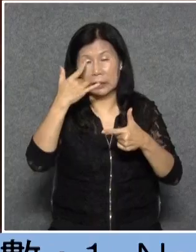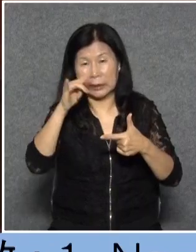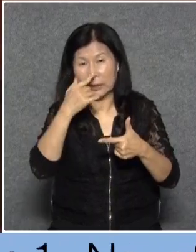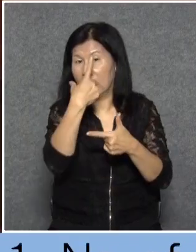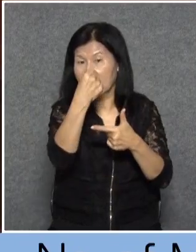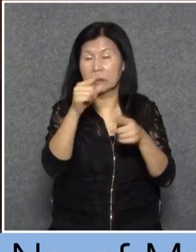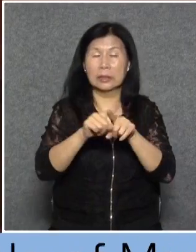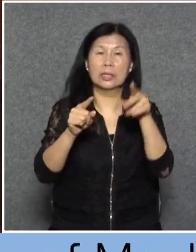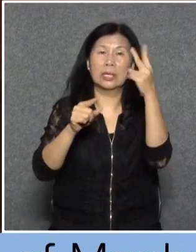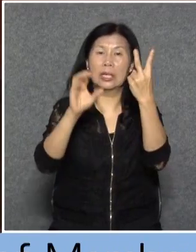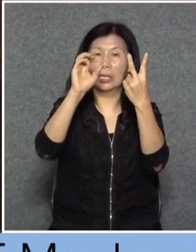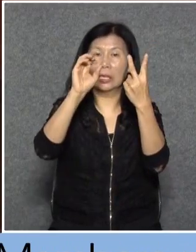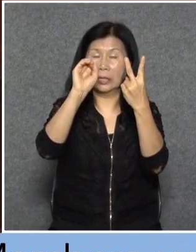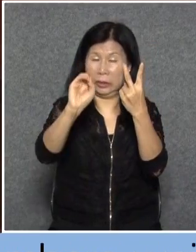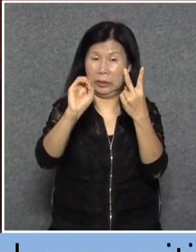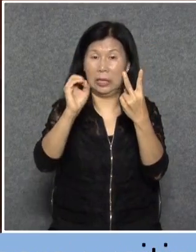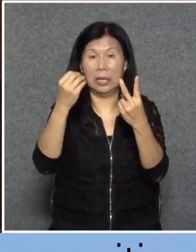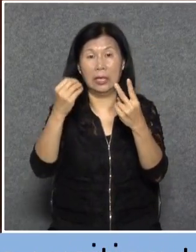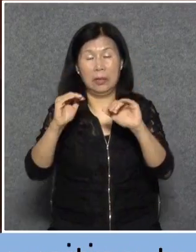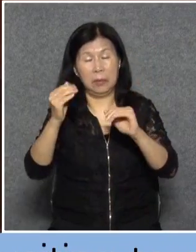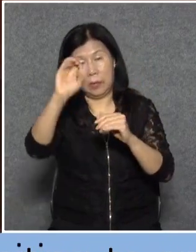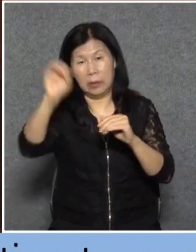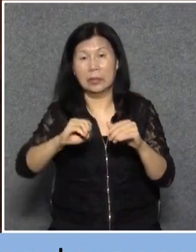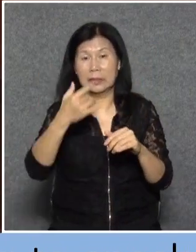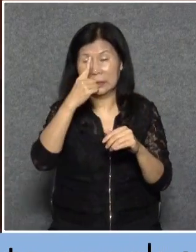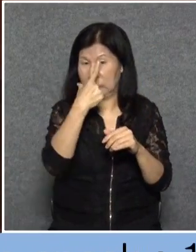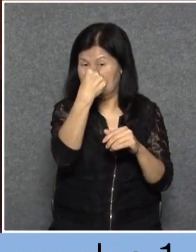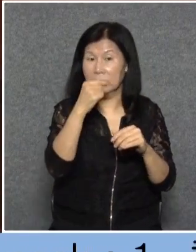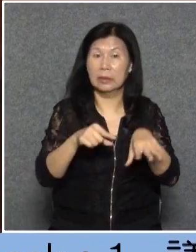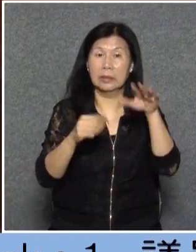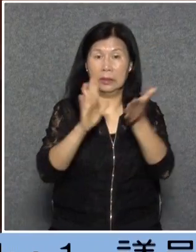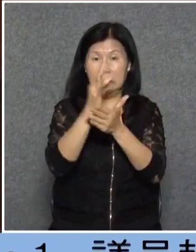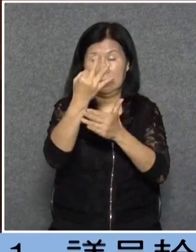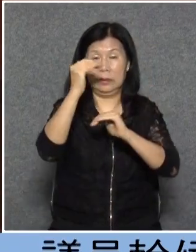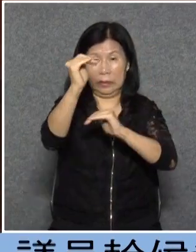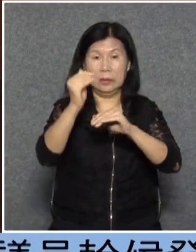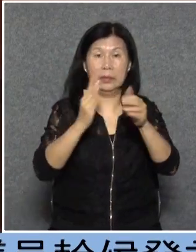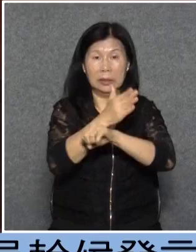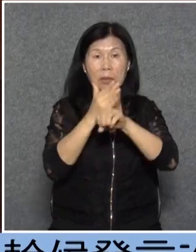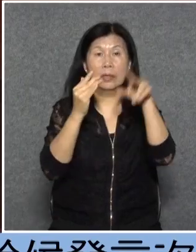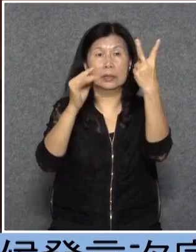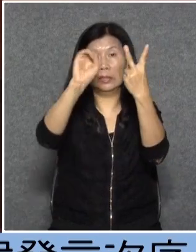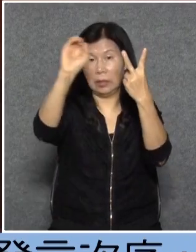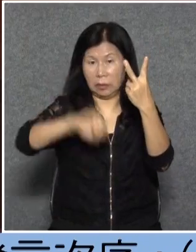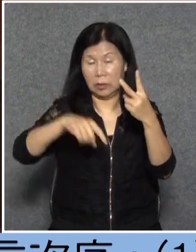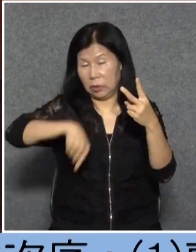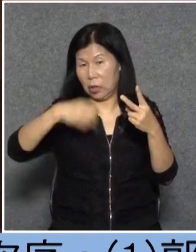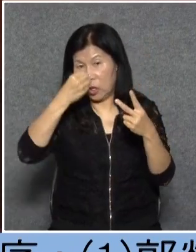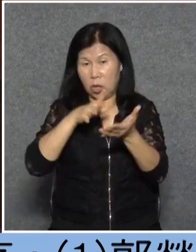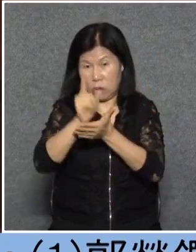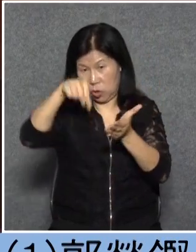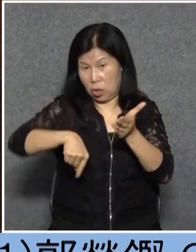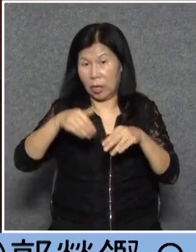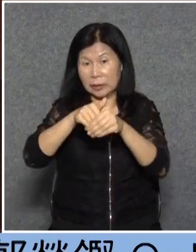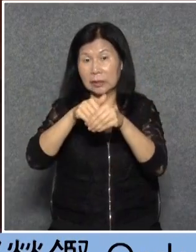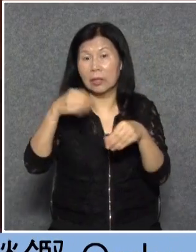兩位數字嘅嗰個百分比啦。以新西蘭為首，三年咧都超過20% 嘅。香港嘅本地專利申請嘅需